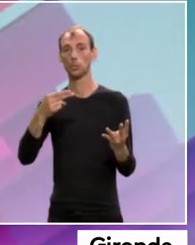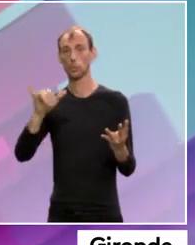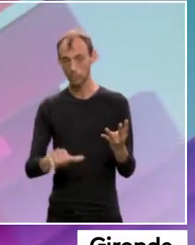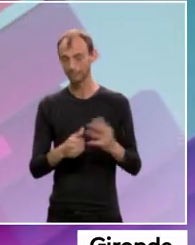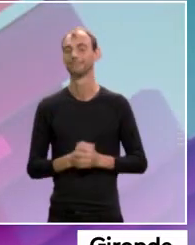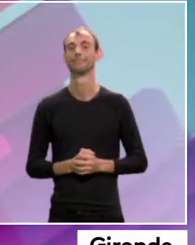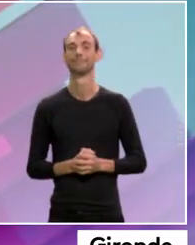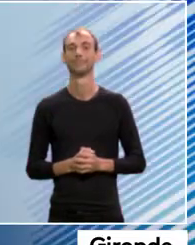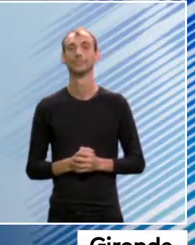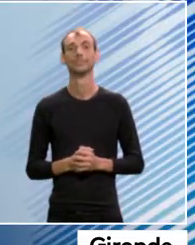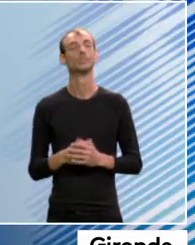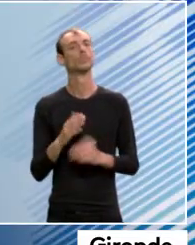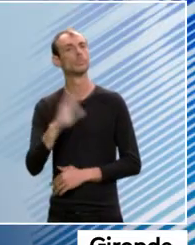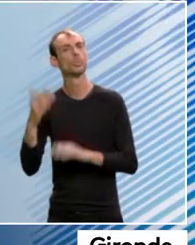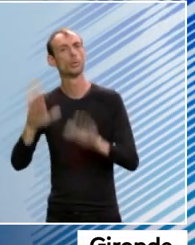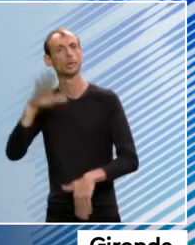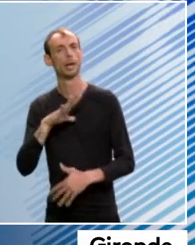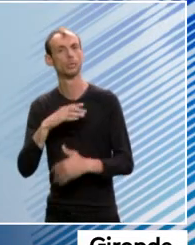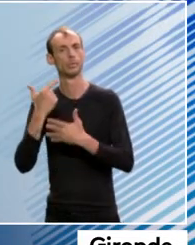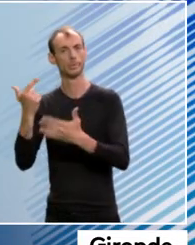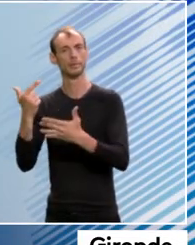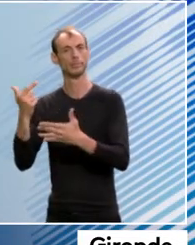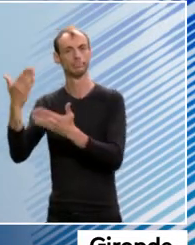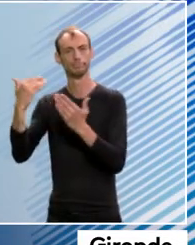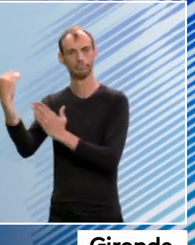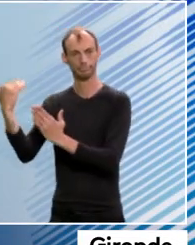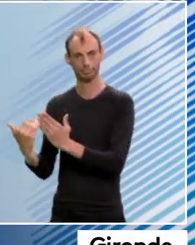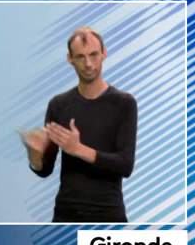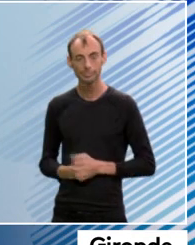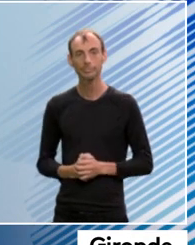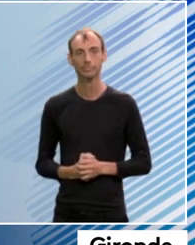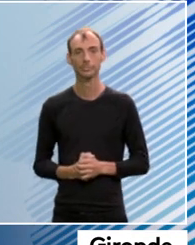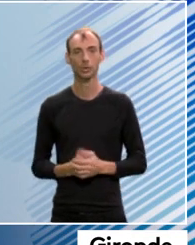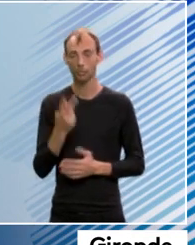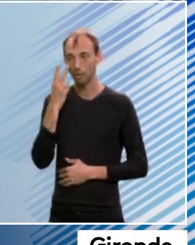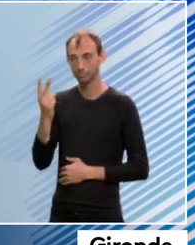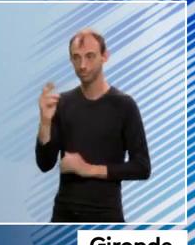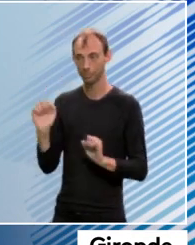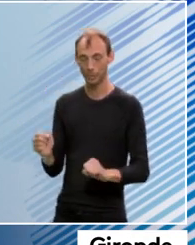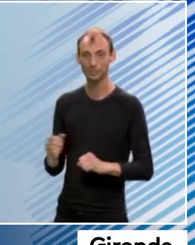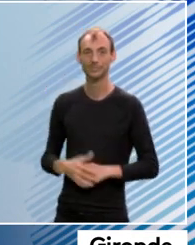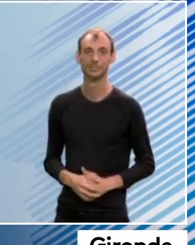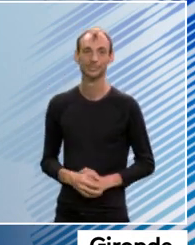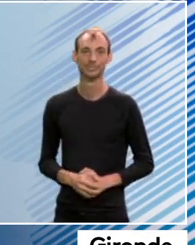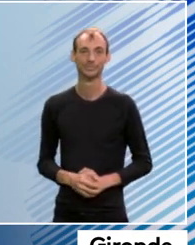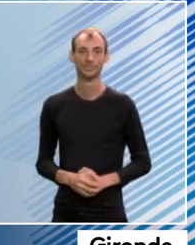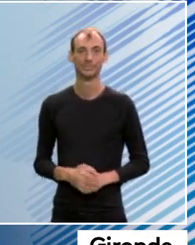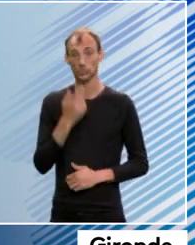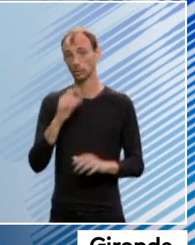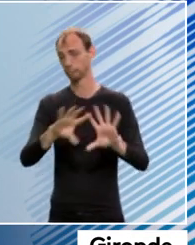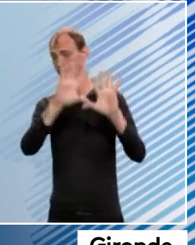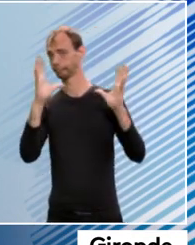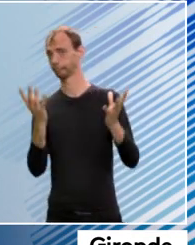sont en lice au premier tour dans cette deuxième circonscription de la Gironde vous les découvrez ils seront donc au total